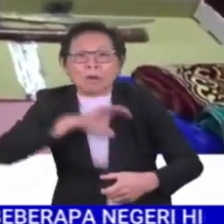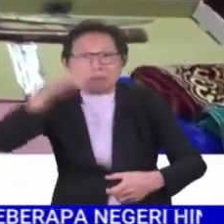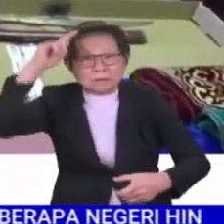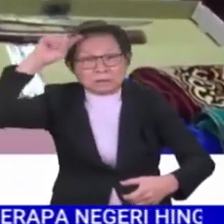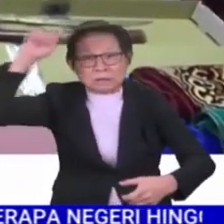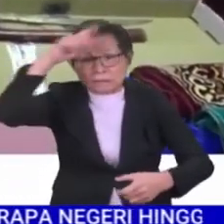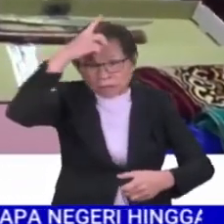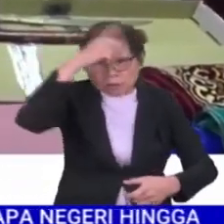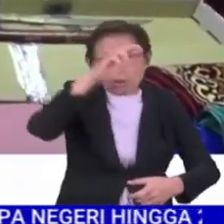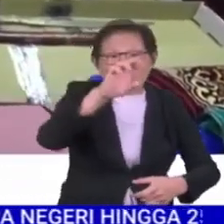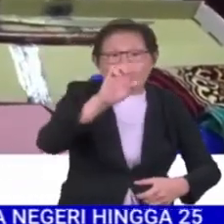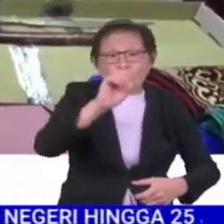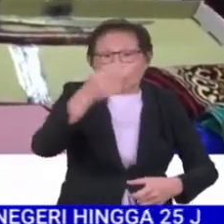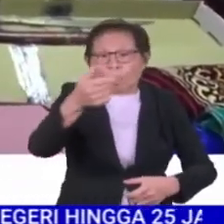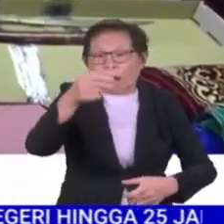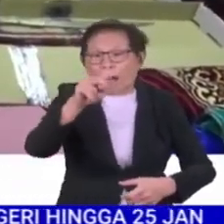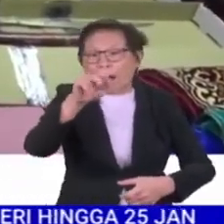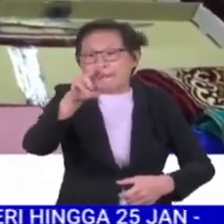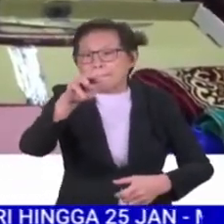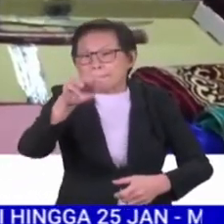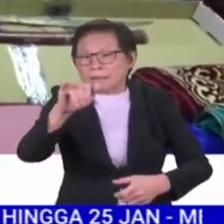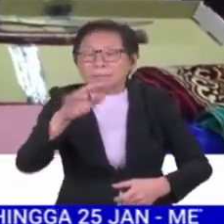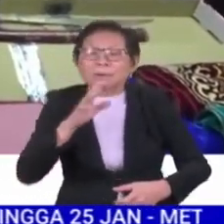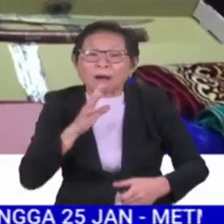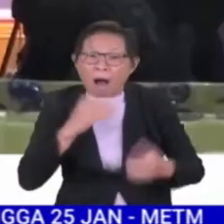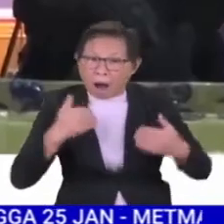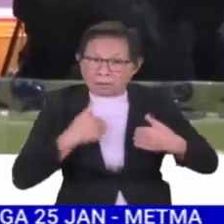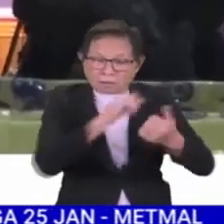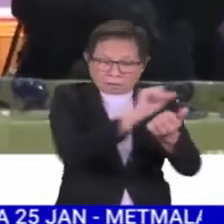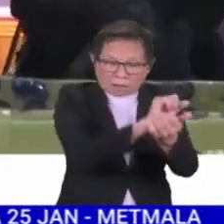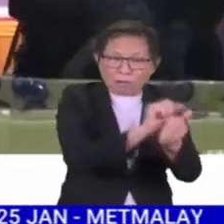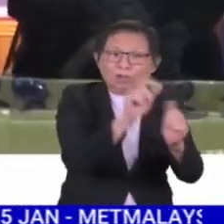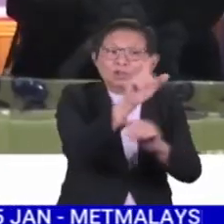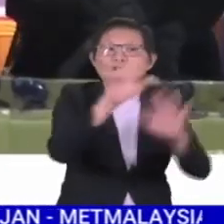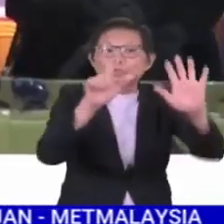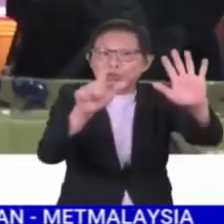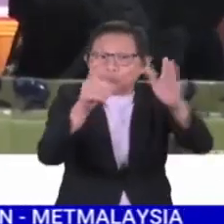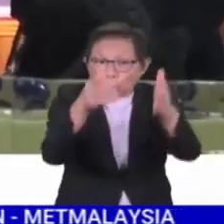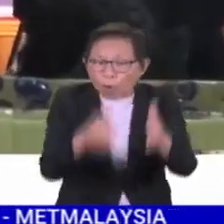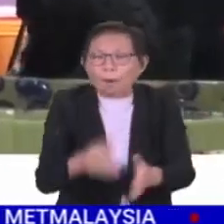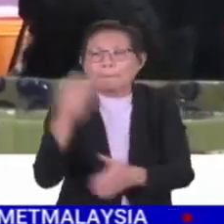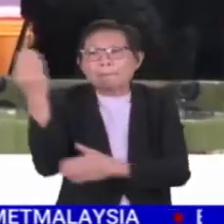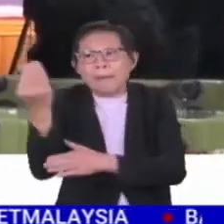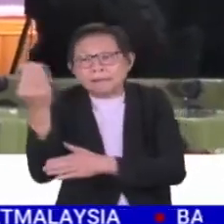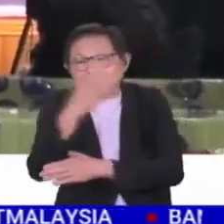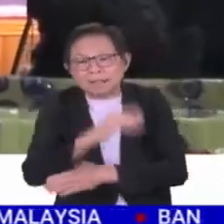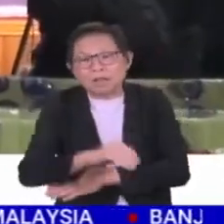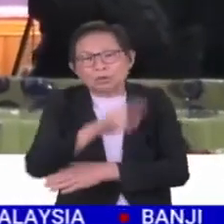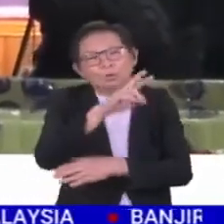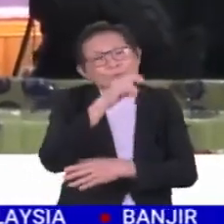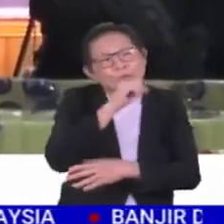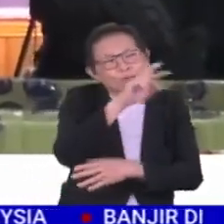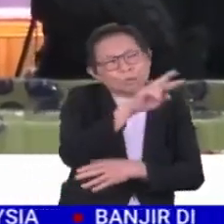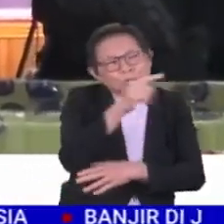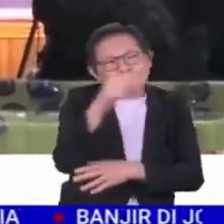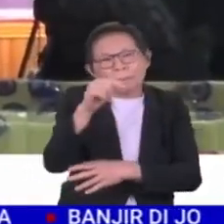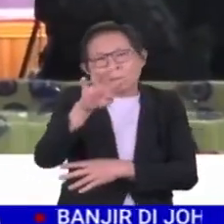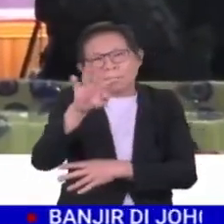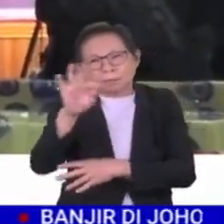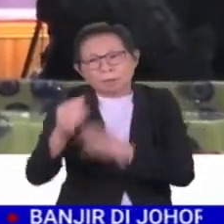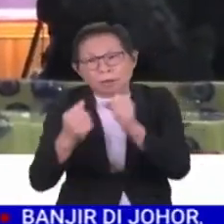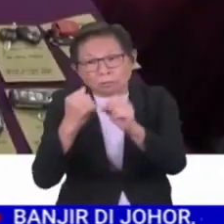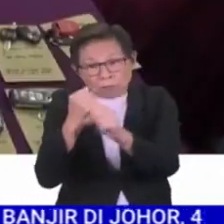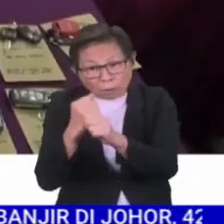Terengganu, Dato' Rohaimi Marisa berkata, turut ditahan 7 orang awam berusia 21 hingga 49 tahun